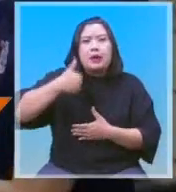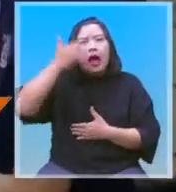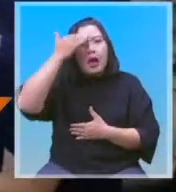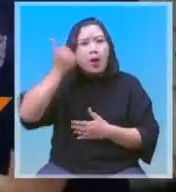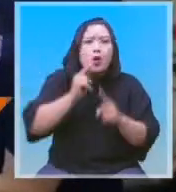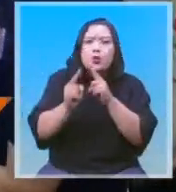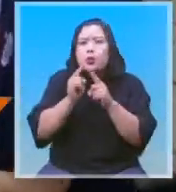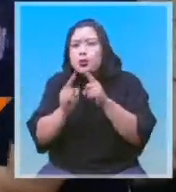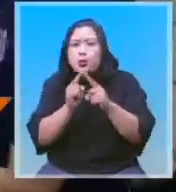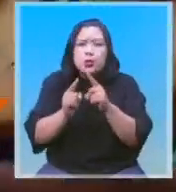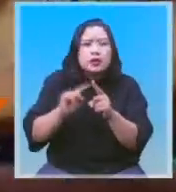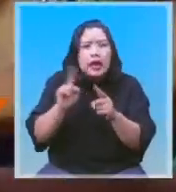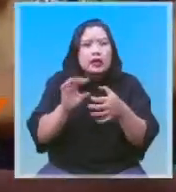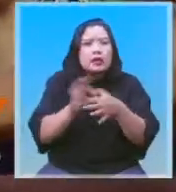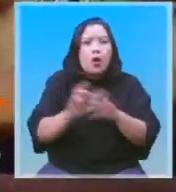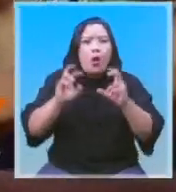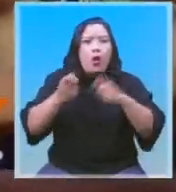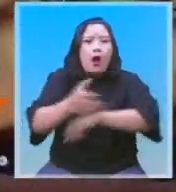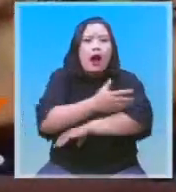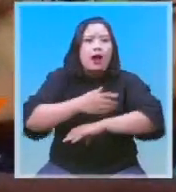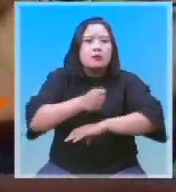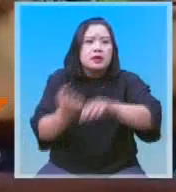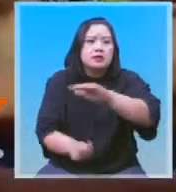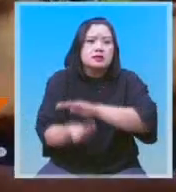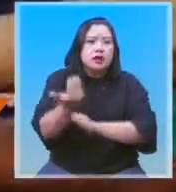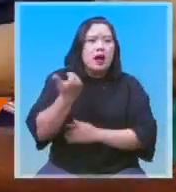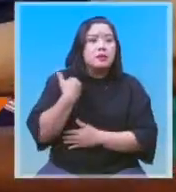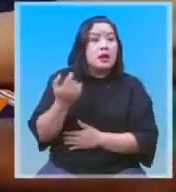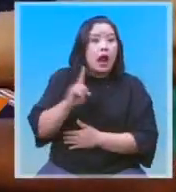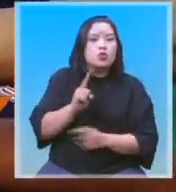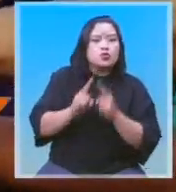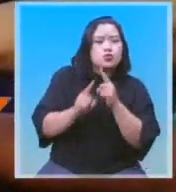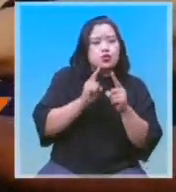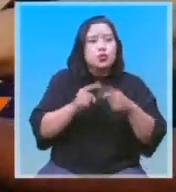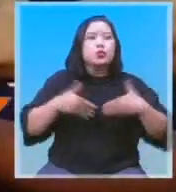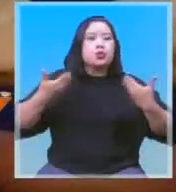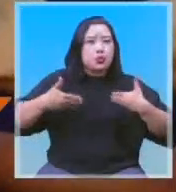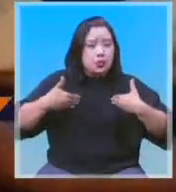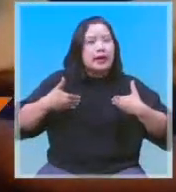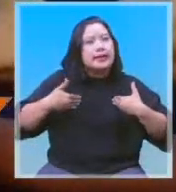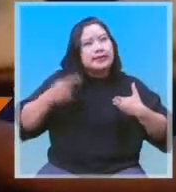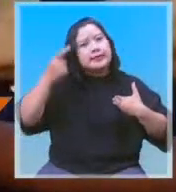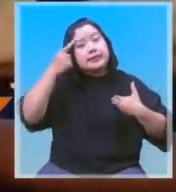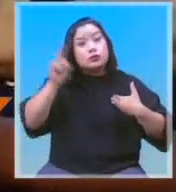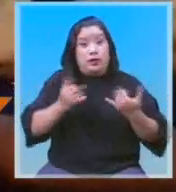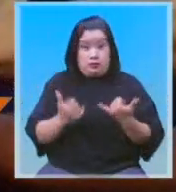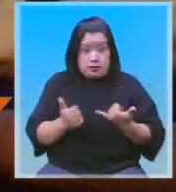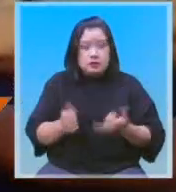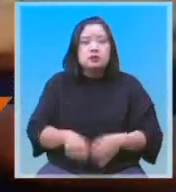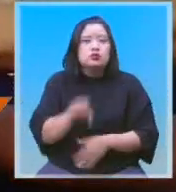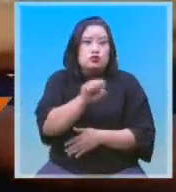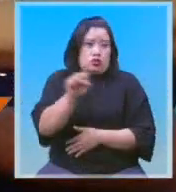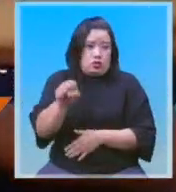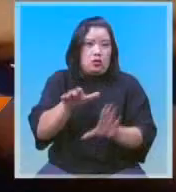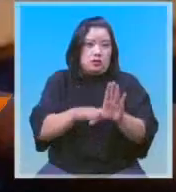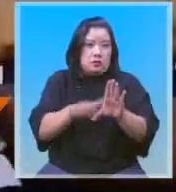กำลังกายยามเช้าแบบนี้เลยคุณสนธิรัตน์ก็ยืนยันนะครับว่าผู้สมัครส.ส.กทม.ของพรรคเนี่ยเป็นคนรุ่นใหม่ไฟแรงครับ